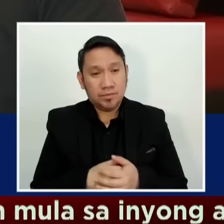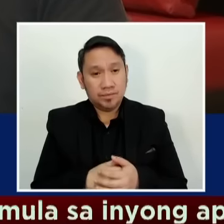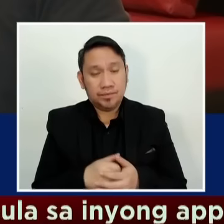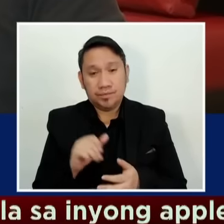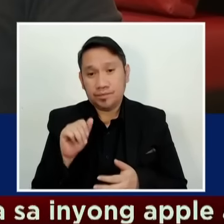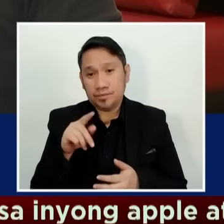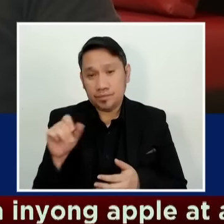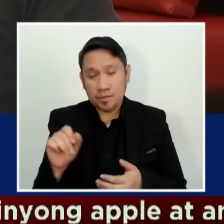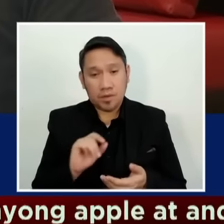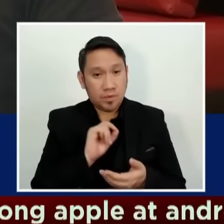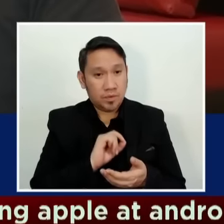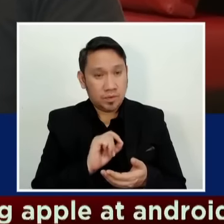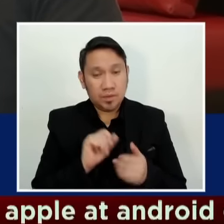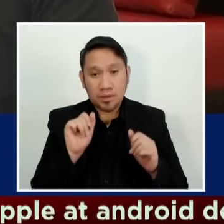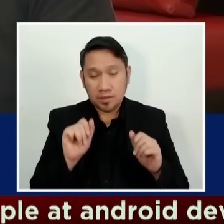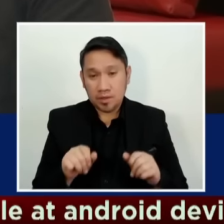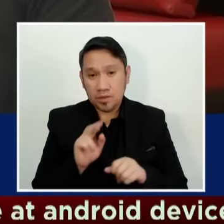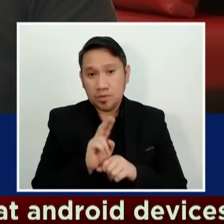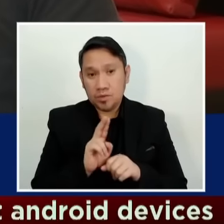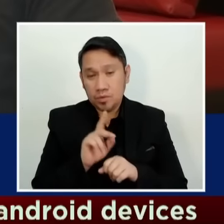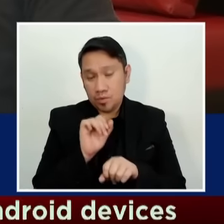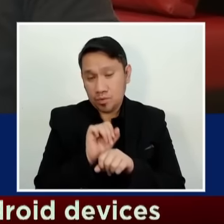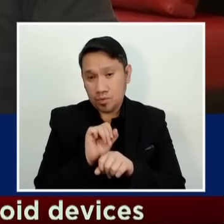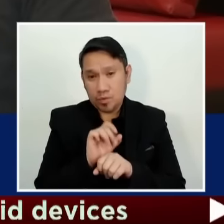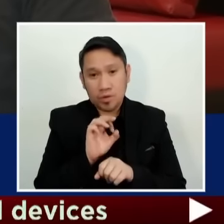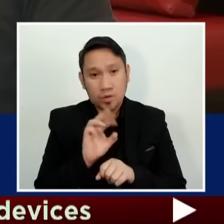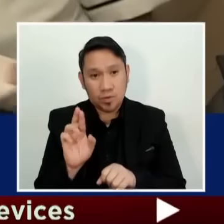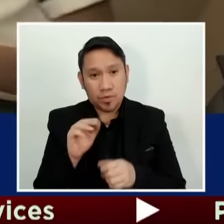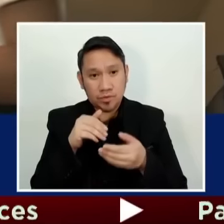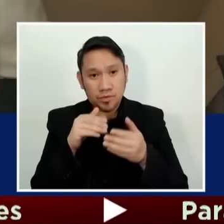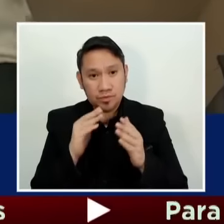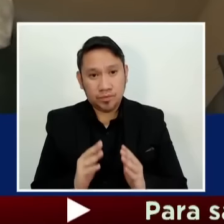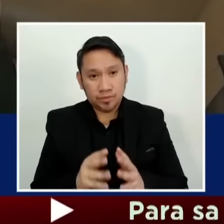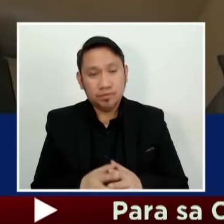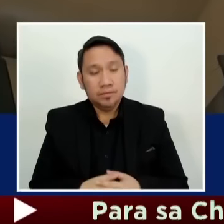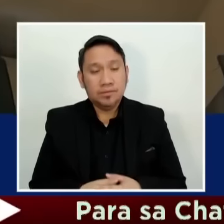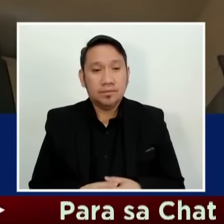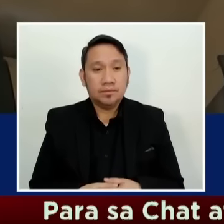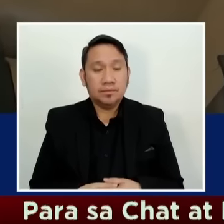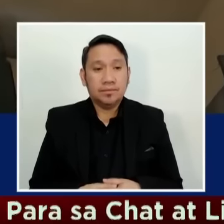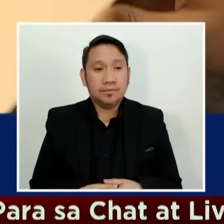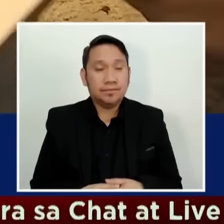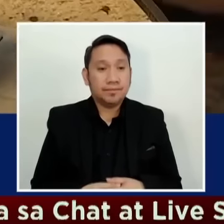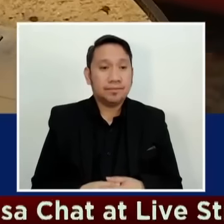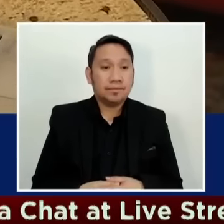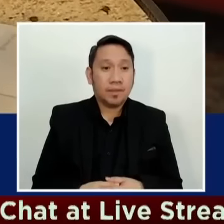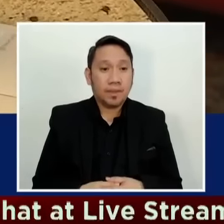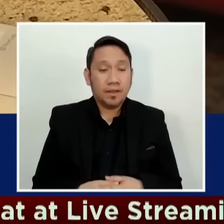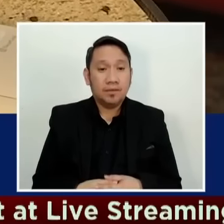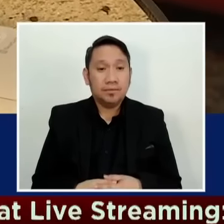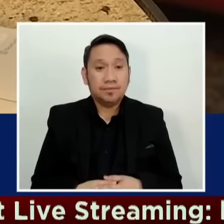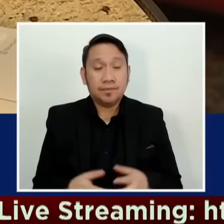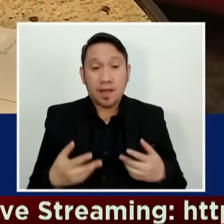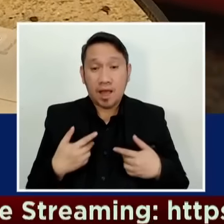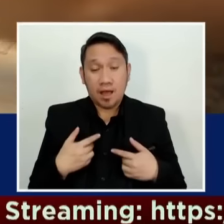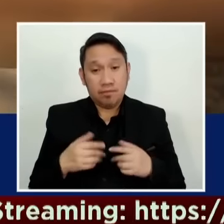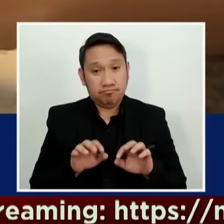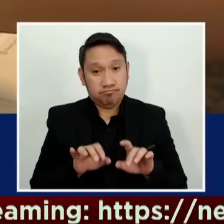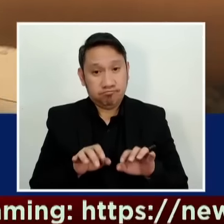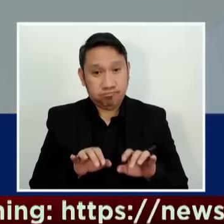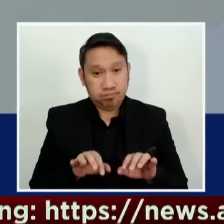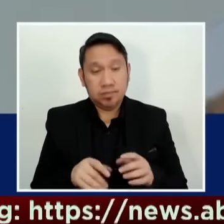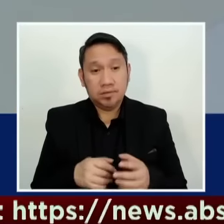notes na makatutulong sa mga working o estudyante. Tampok ang bago nitong keyboard storage kung saan sa isang